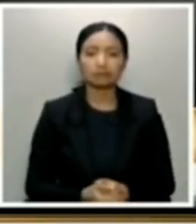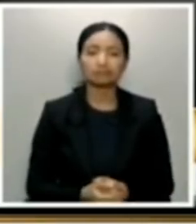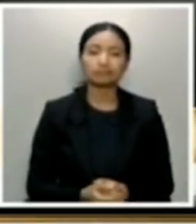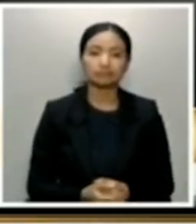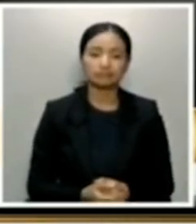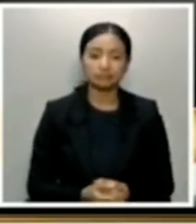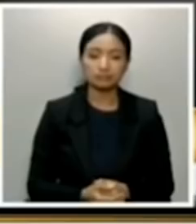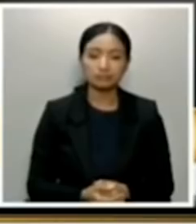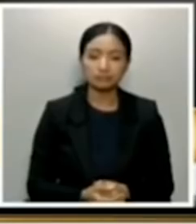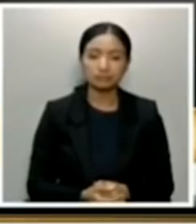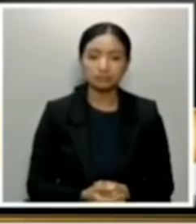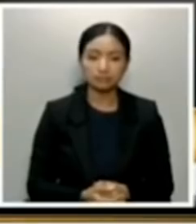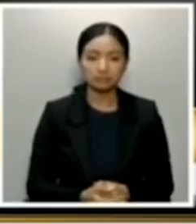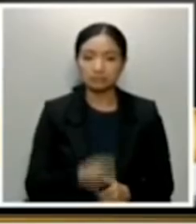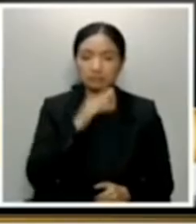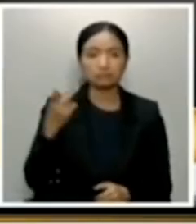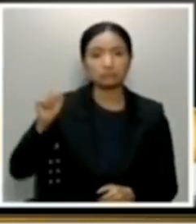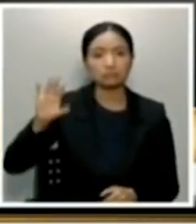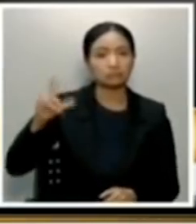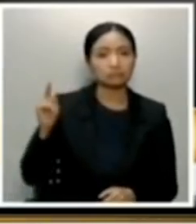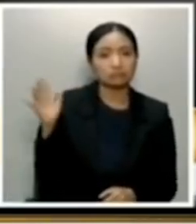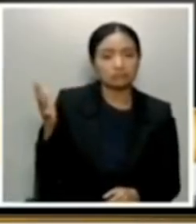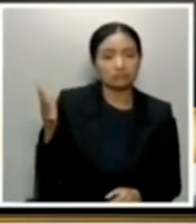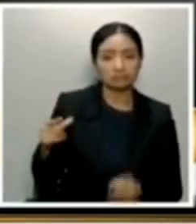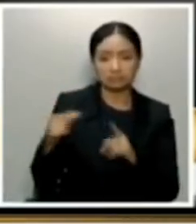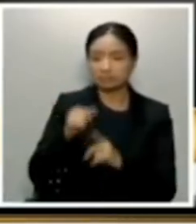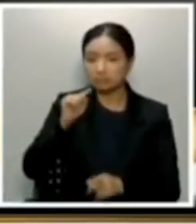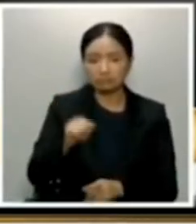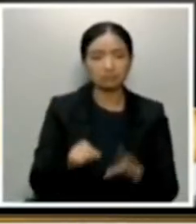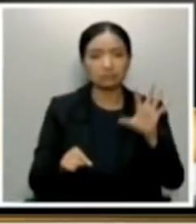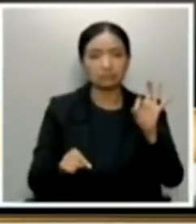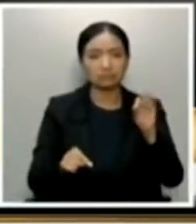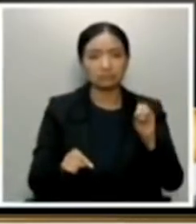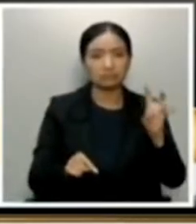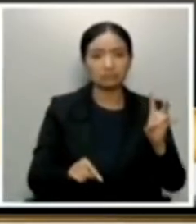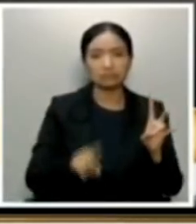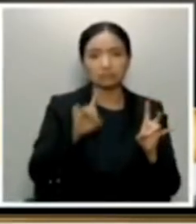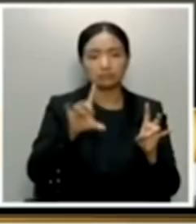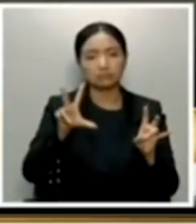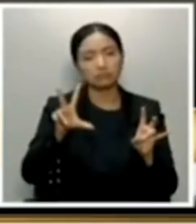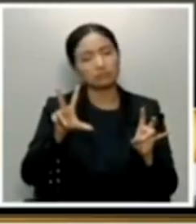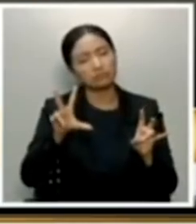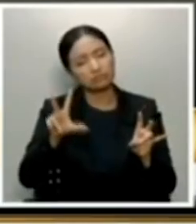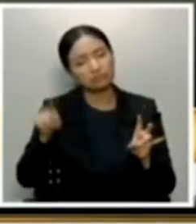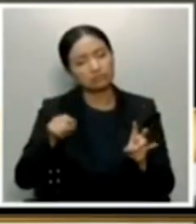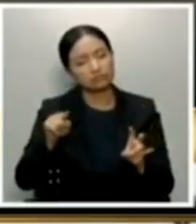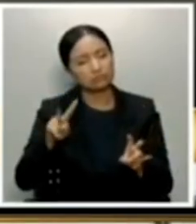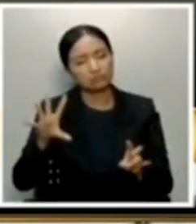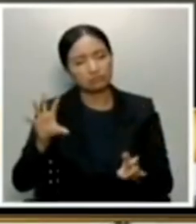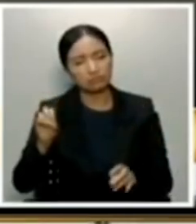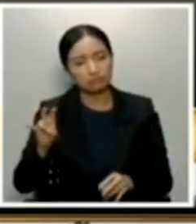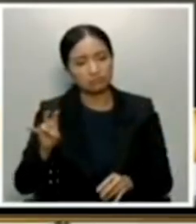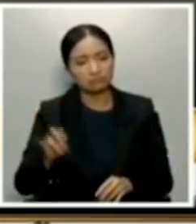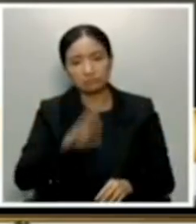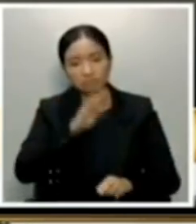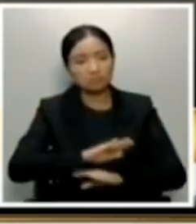าก็ในเมื่อมันกำลังจะไม่มีคสช.อยู่แล้วคำสั่งนี้97กับ103ทับ2557ถึงท่านไม่ยก